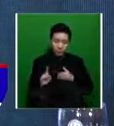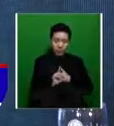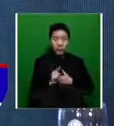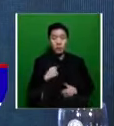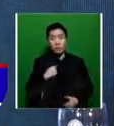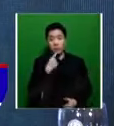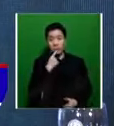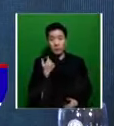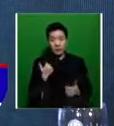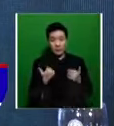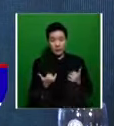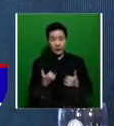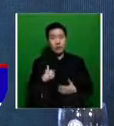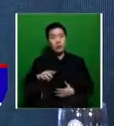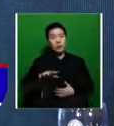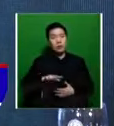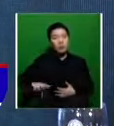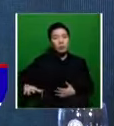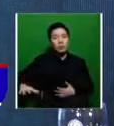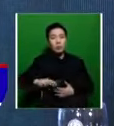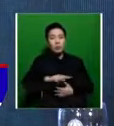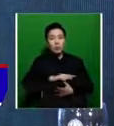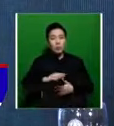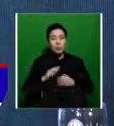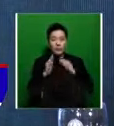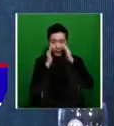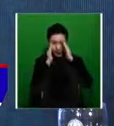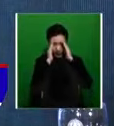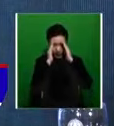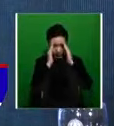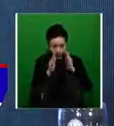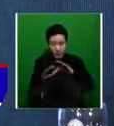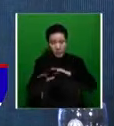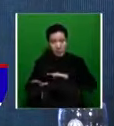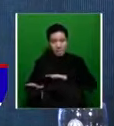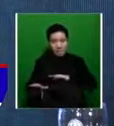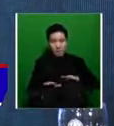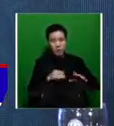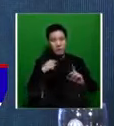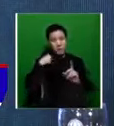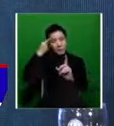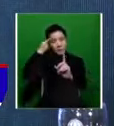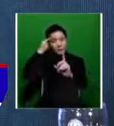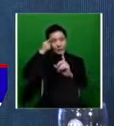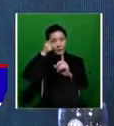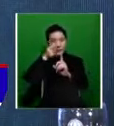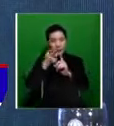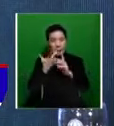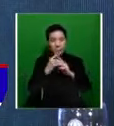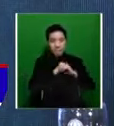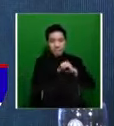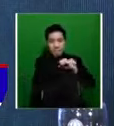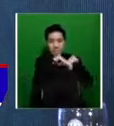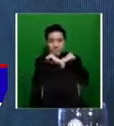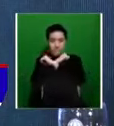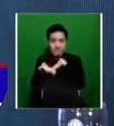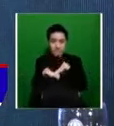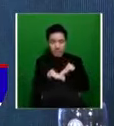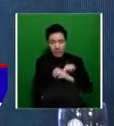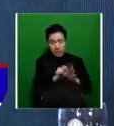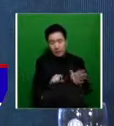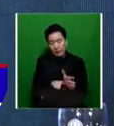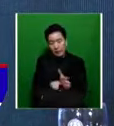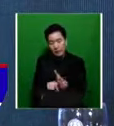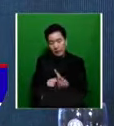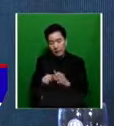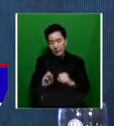ราทุกคนยังมีความมุ่งมั่นตั้งใจและมีความพร้อมที่จะรับมือกับสถานการณ์โควิด19